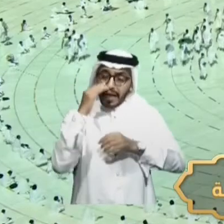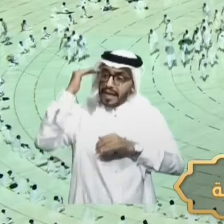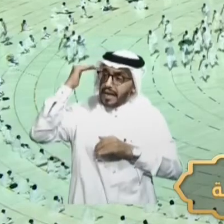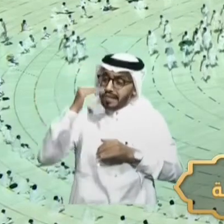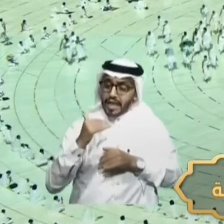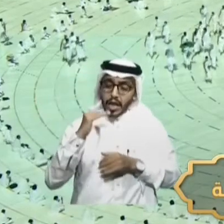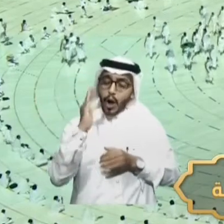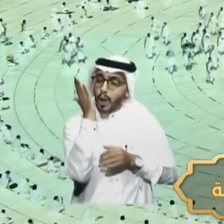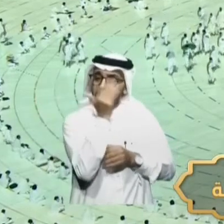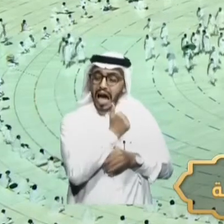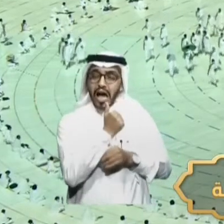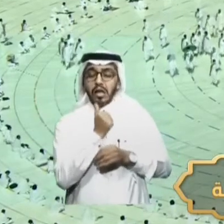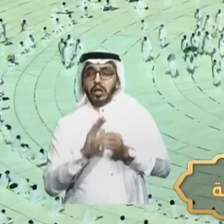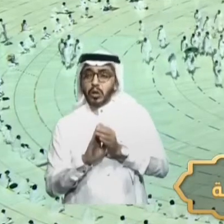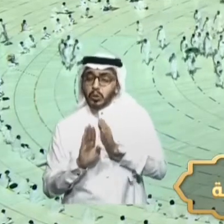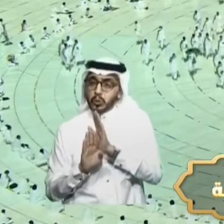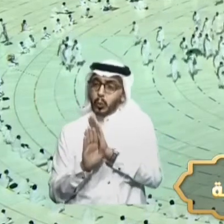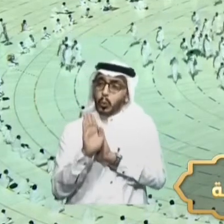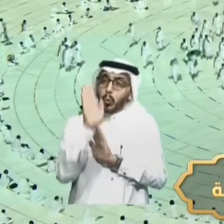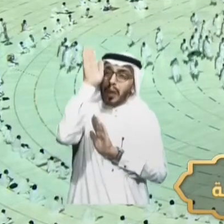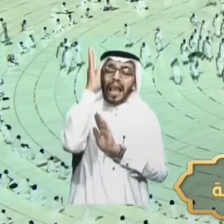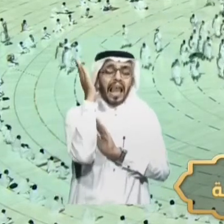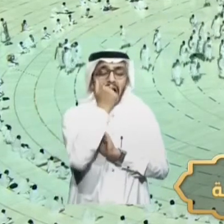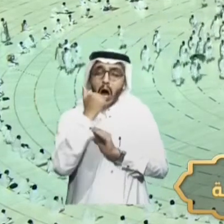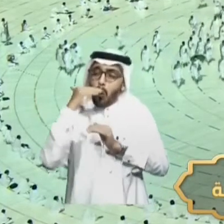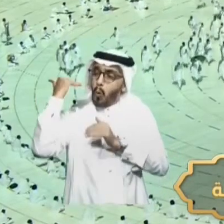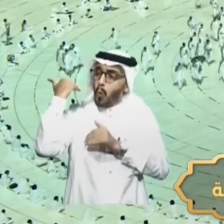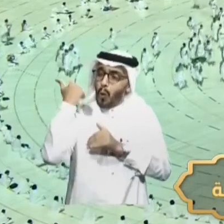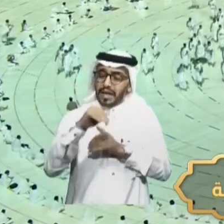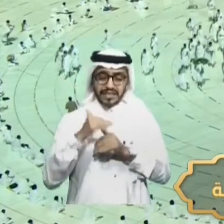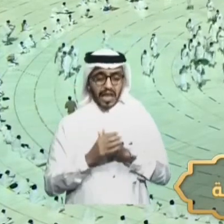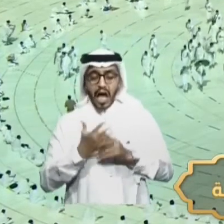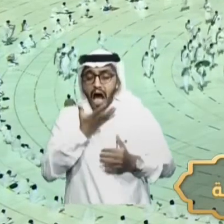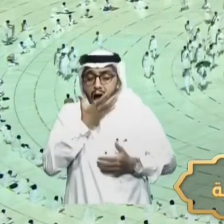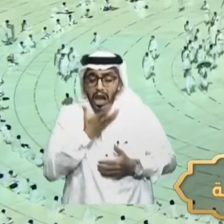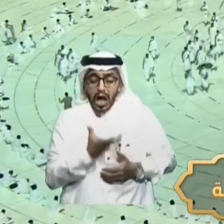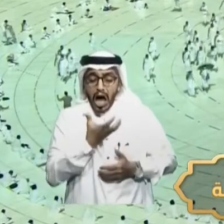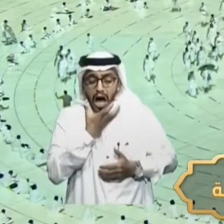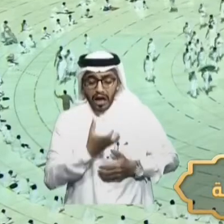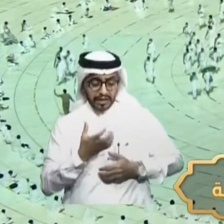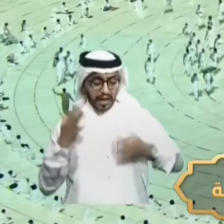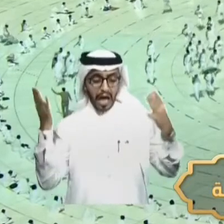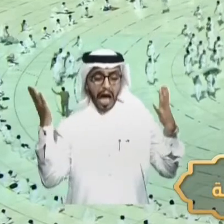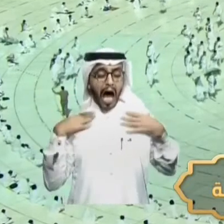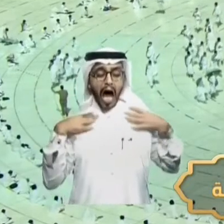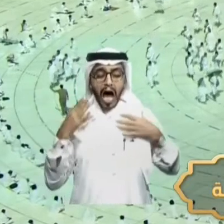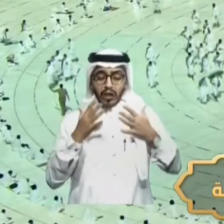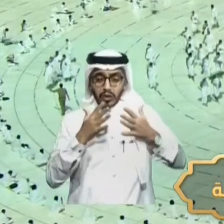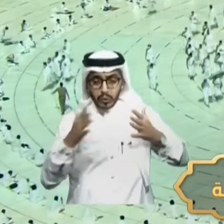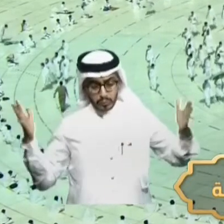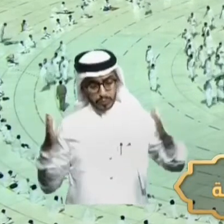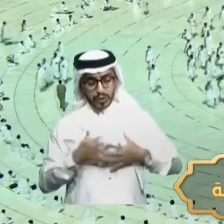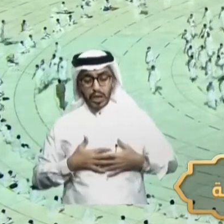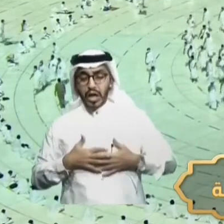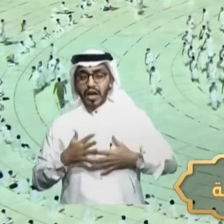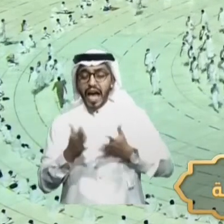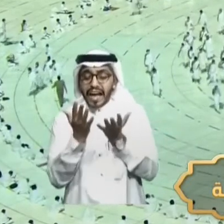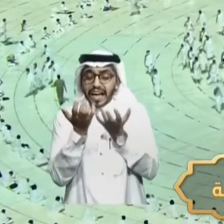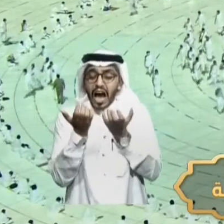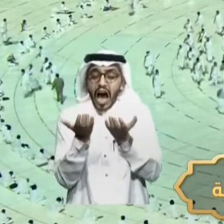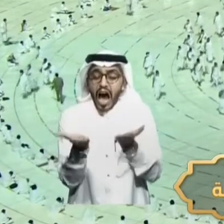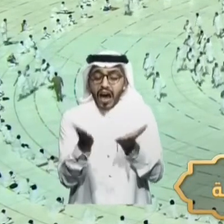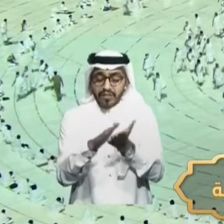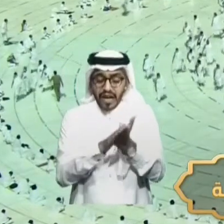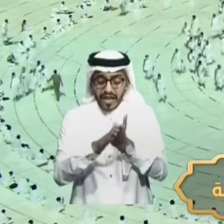قصر، ولا تشنأه من طول، كث اللحية، عظيم المنكبين، رحب